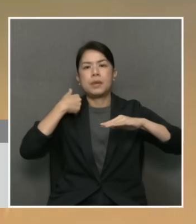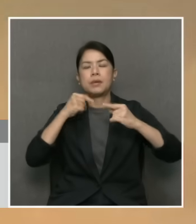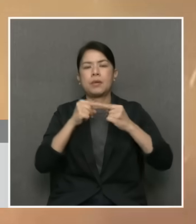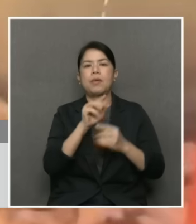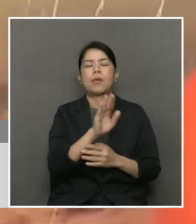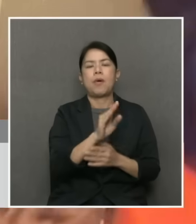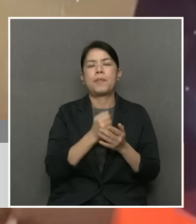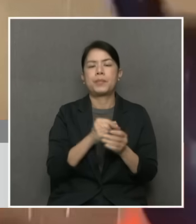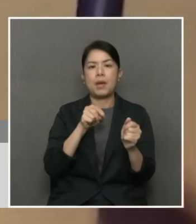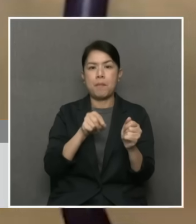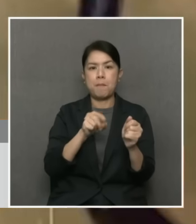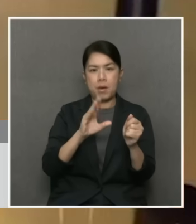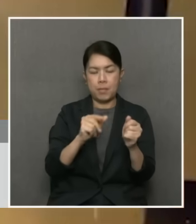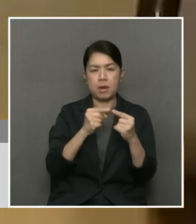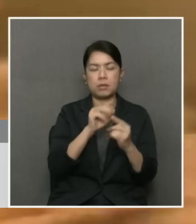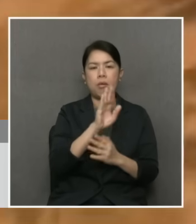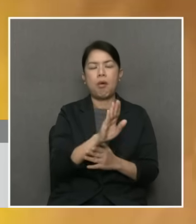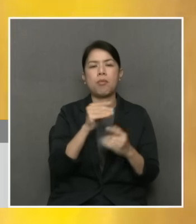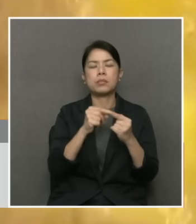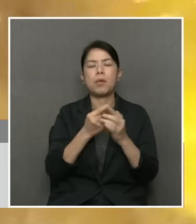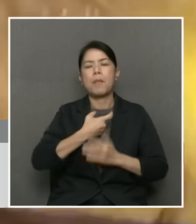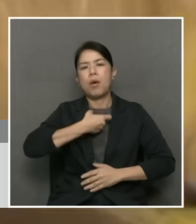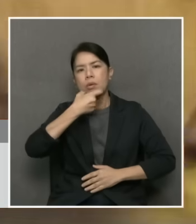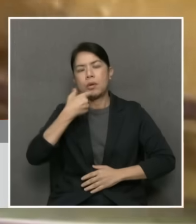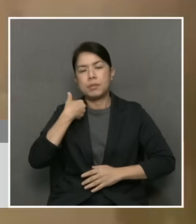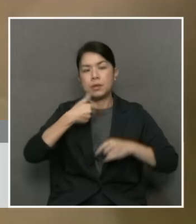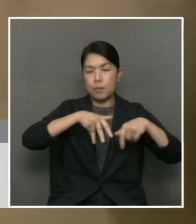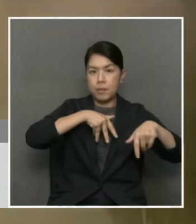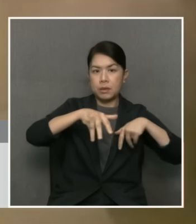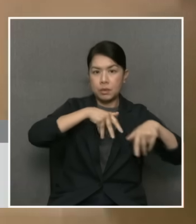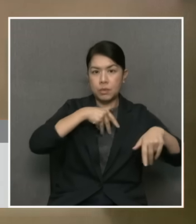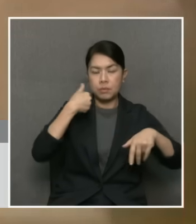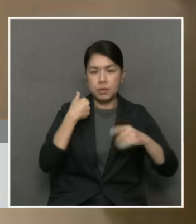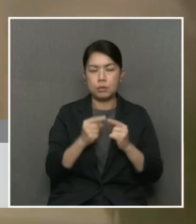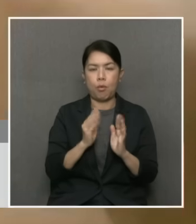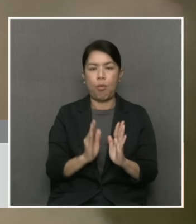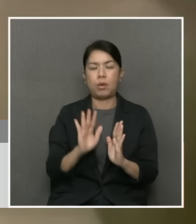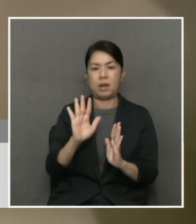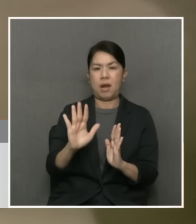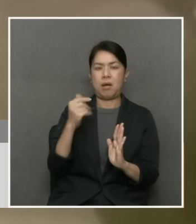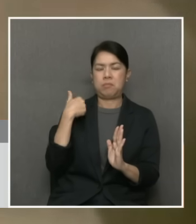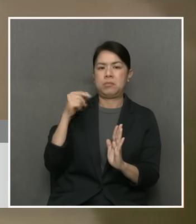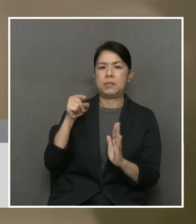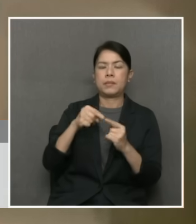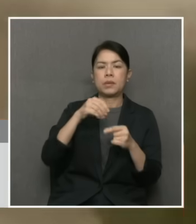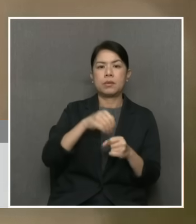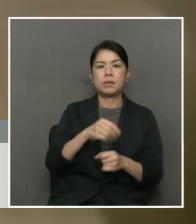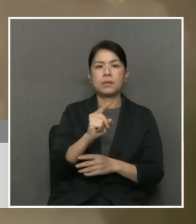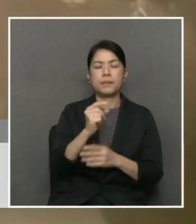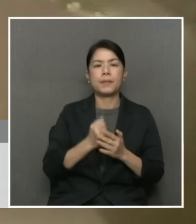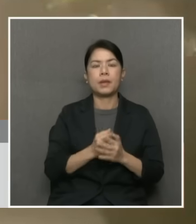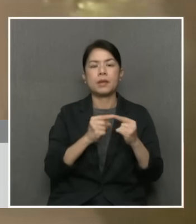ผาอำเภอเมืองแม่ฮ่องสอนมีทั้งเจ้าหน้าที่และชาวบ้านนะคะ 5คนด้วยกันไปติดอยู่ในเขตอุทยานแห่ง